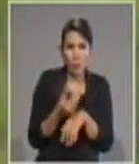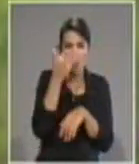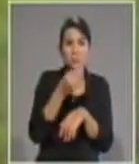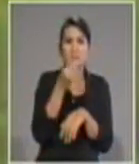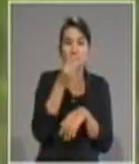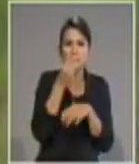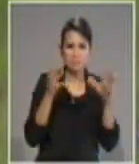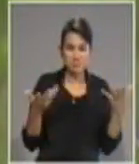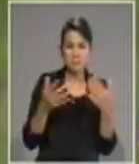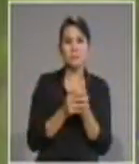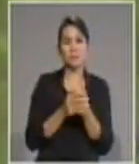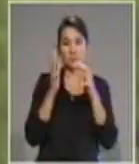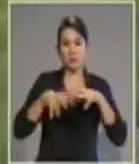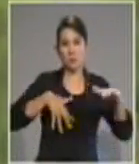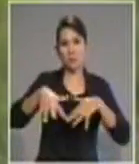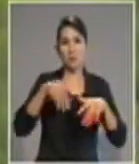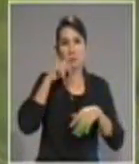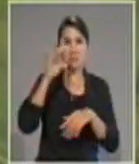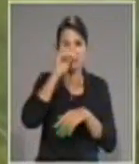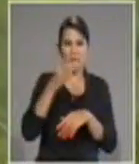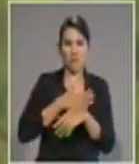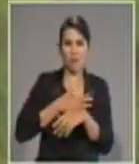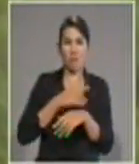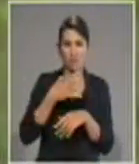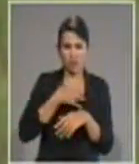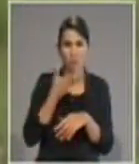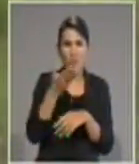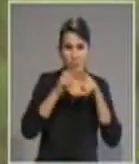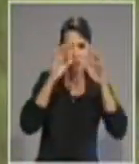ารนะคะตอนนี้ทางชาวบ้านก็บอกว่านี่คือสัตว์เลี้ยงของเขาอยากจะให้ชาวรัฐบาลเนี่ยเอามาช่วยเหลือด้วย